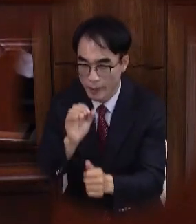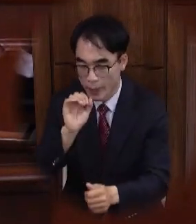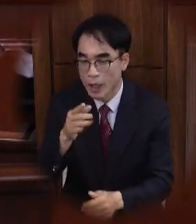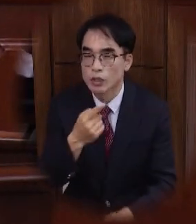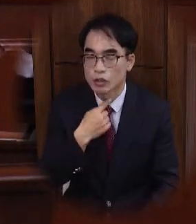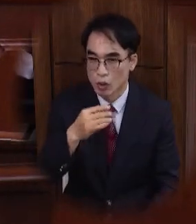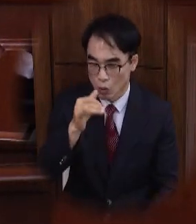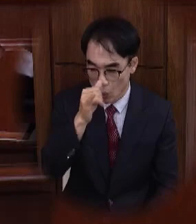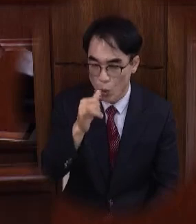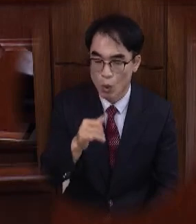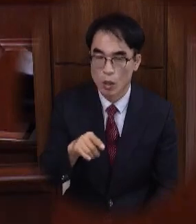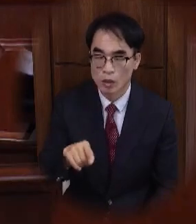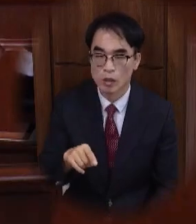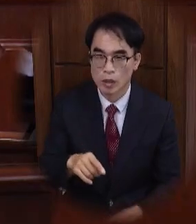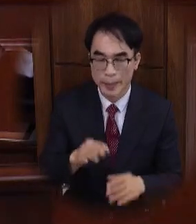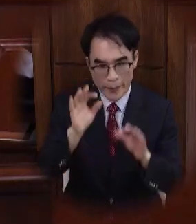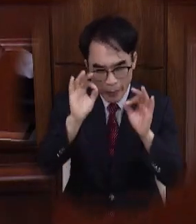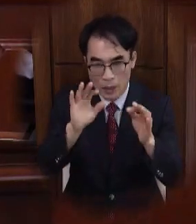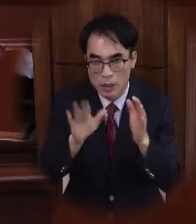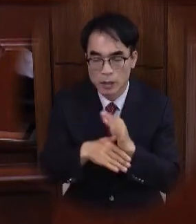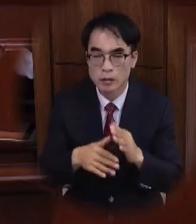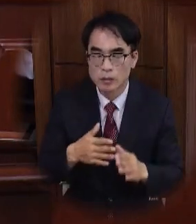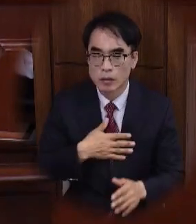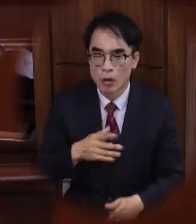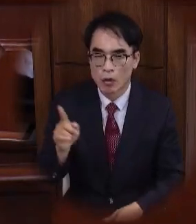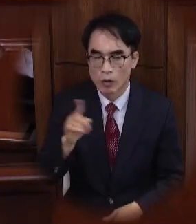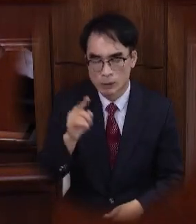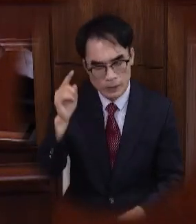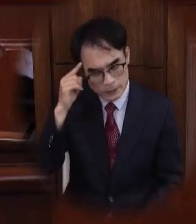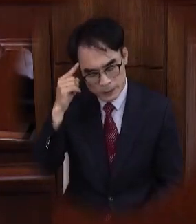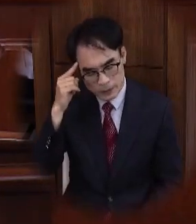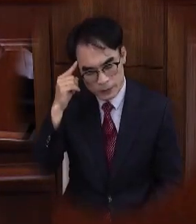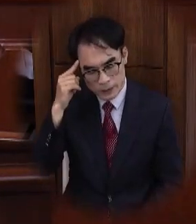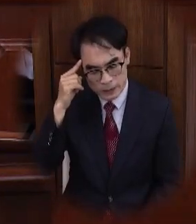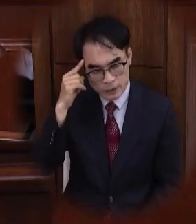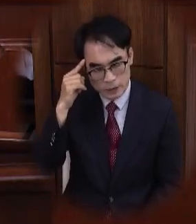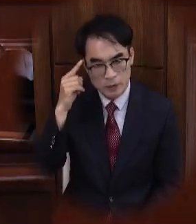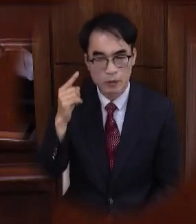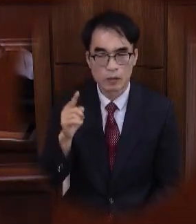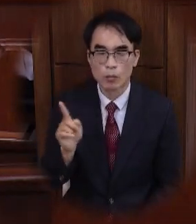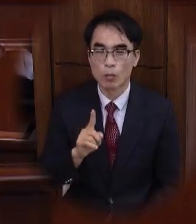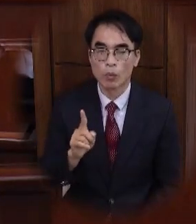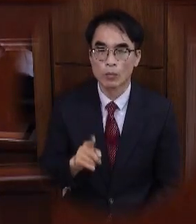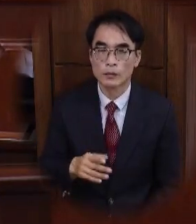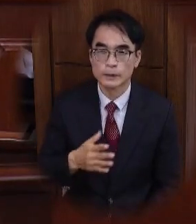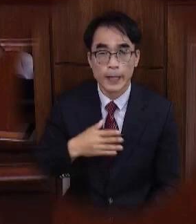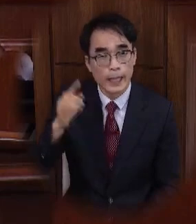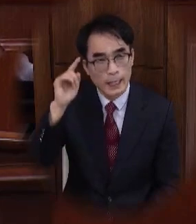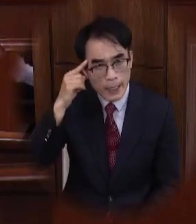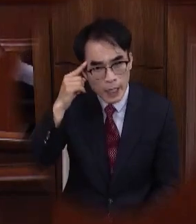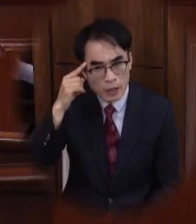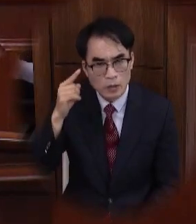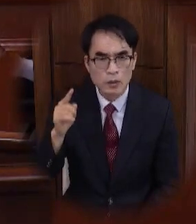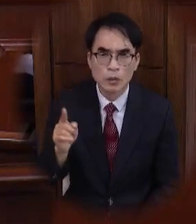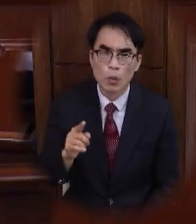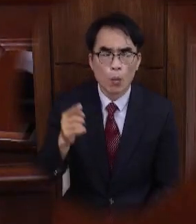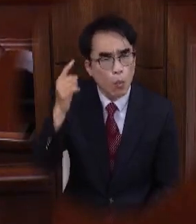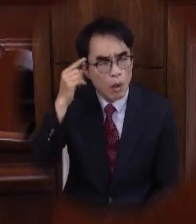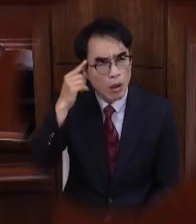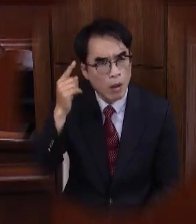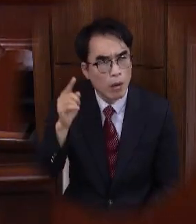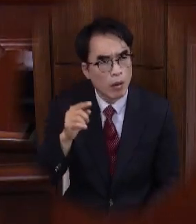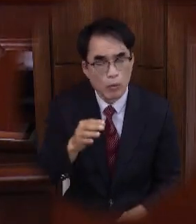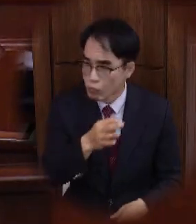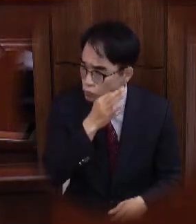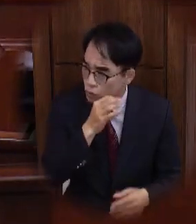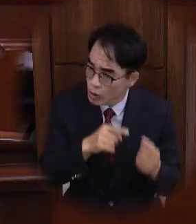하였고 그것을 봤을 때 과연 저는 어떤 생각을 했을까요 제 생각에는 그 무엇이 부끄럽고 단